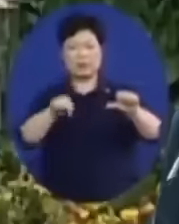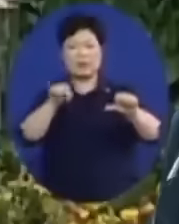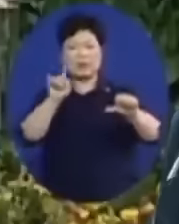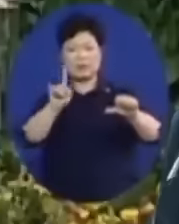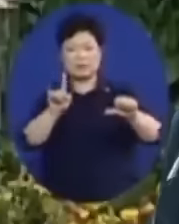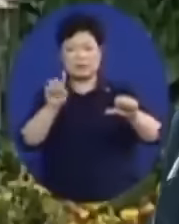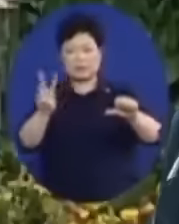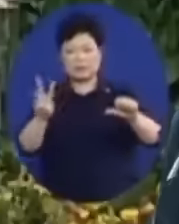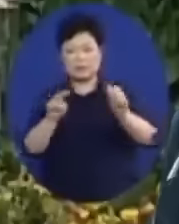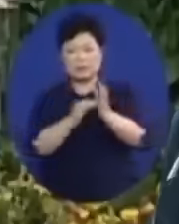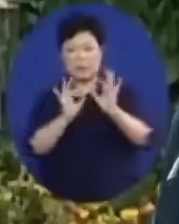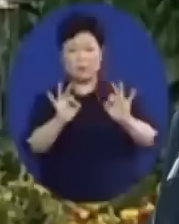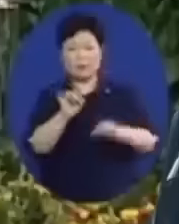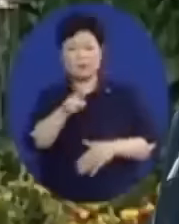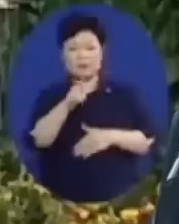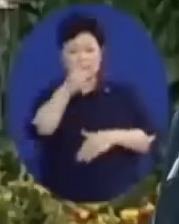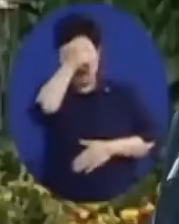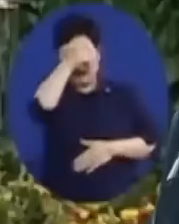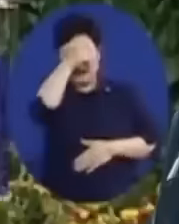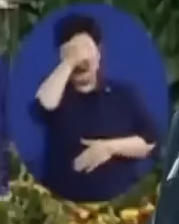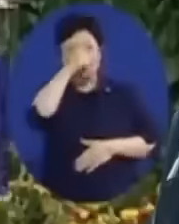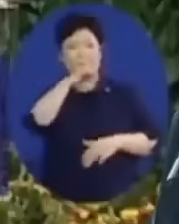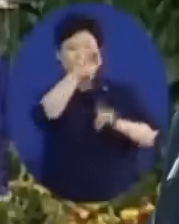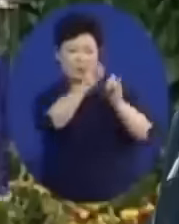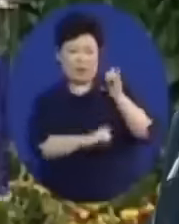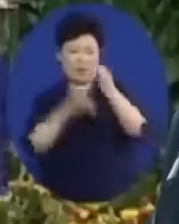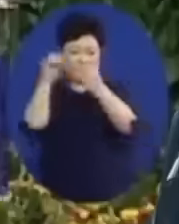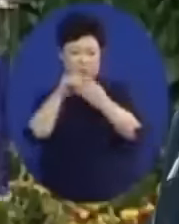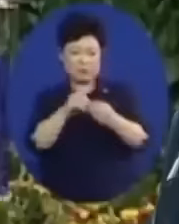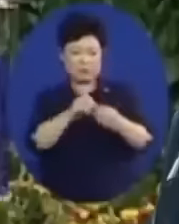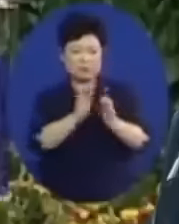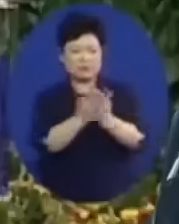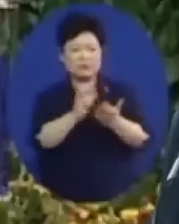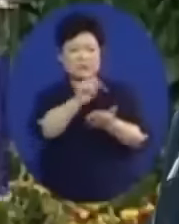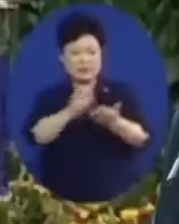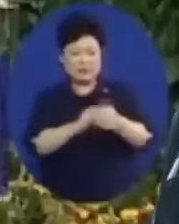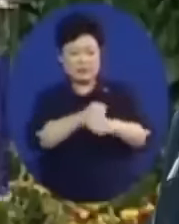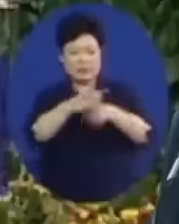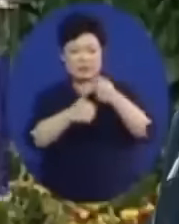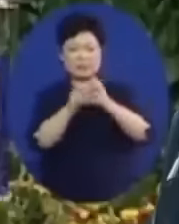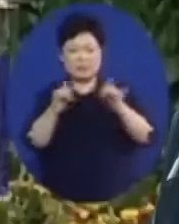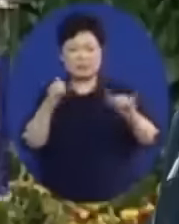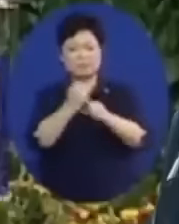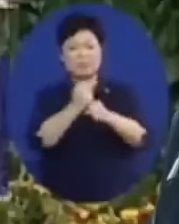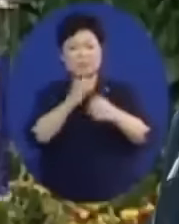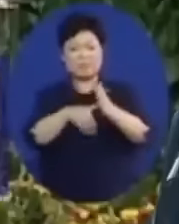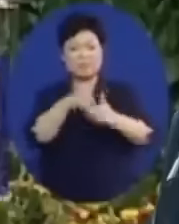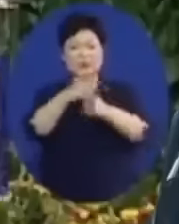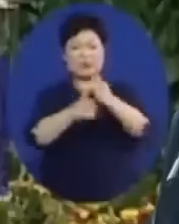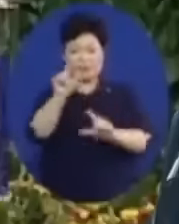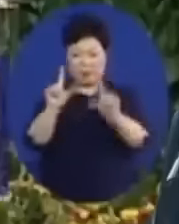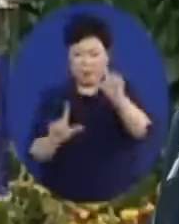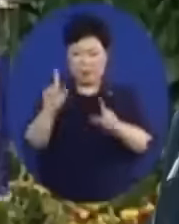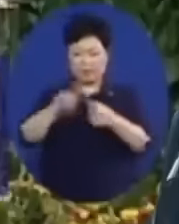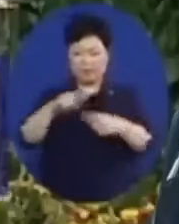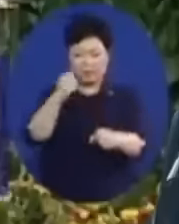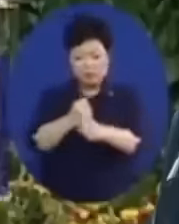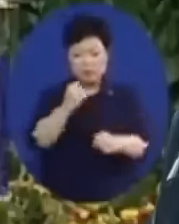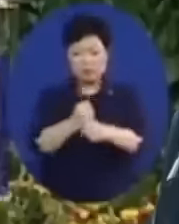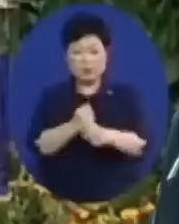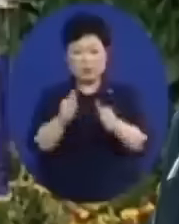보면 이것은 아담의 계보를 적은 책이니라. 하나님이 사람을 창조하실 때 하나님의 모양대로